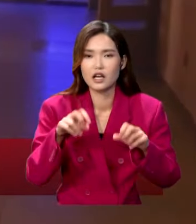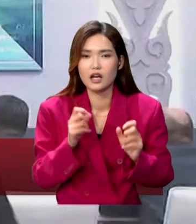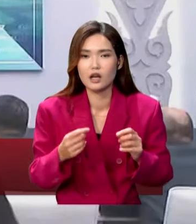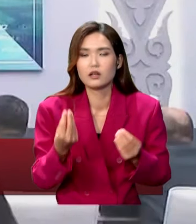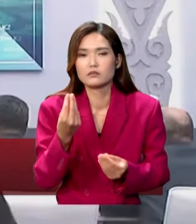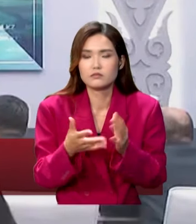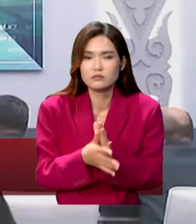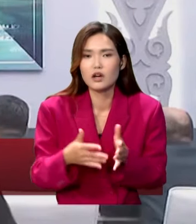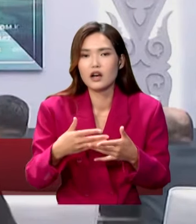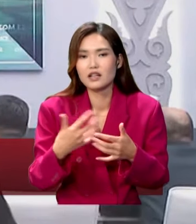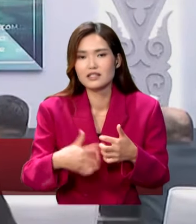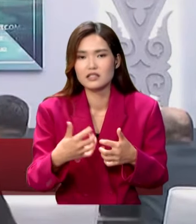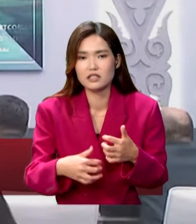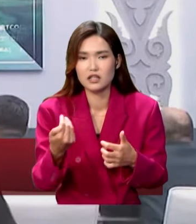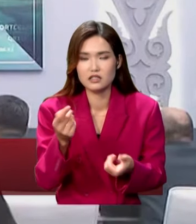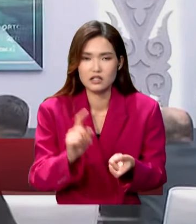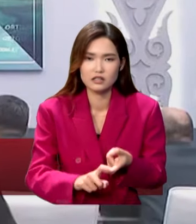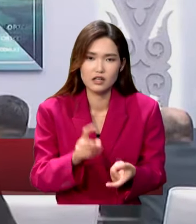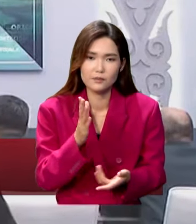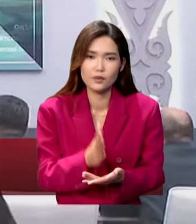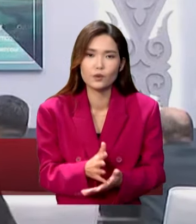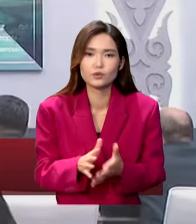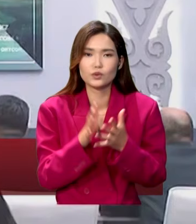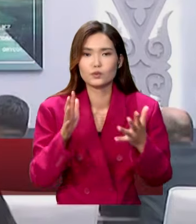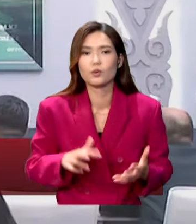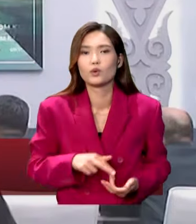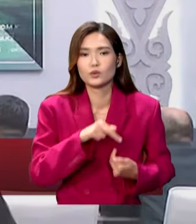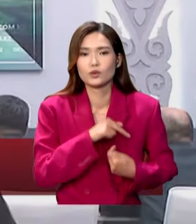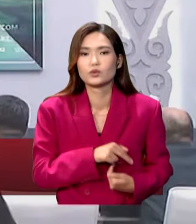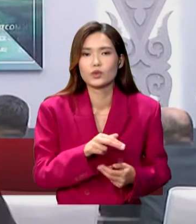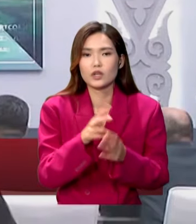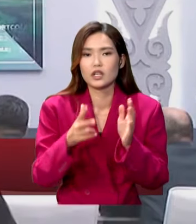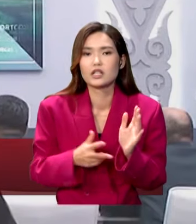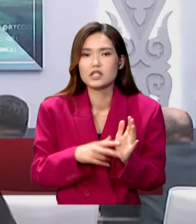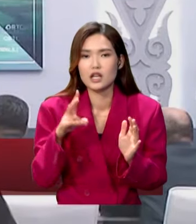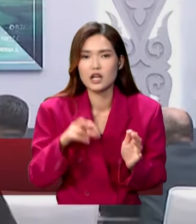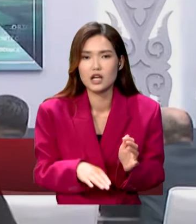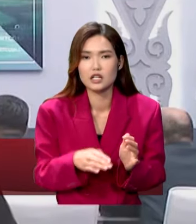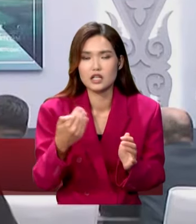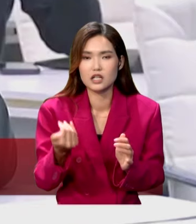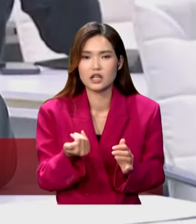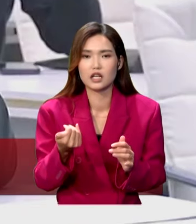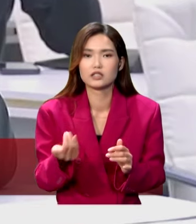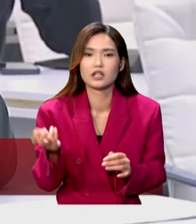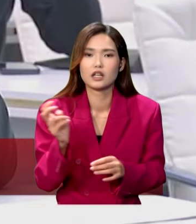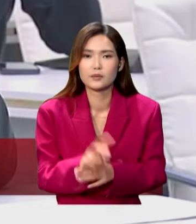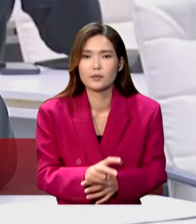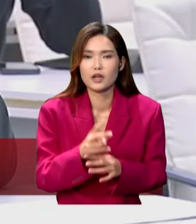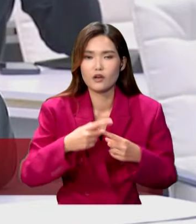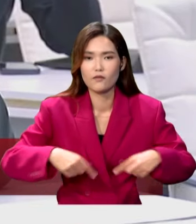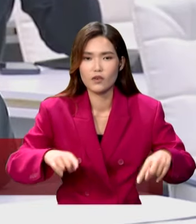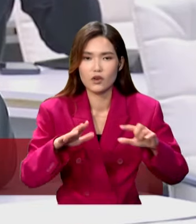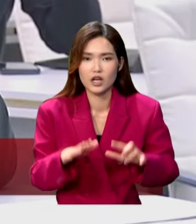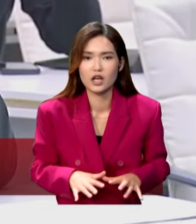частности кредиты даже Солдаты срочной службы восемнадцатилетний девятнадцатилетний парень приходя в армию У нас